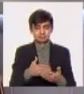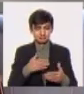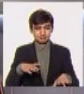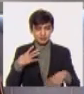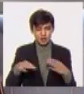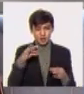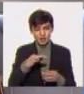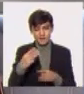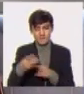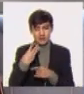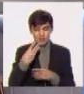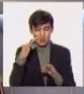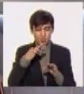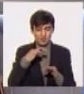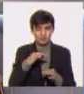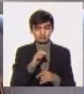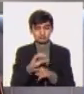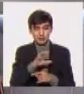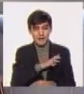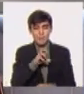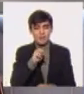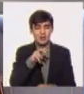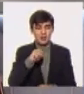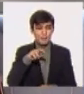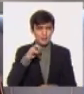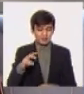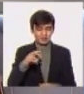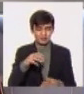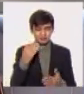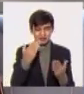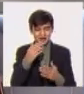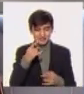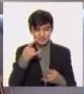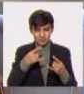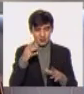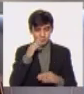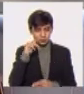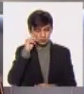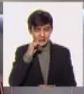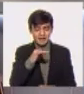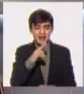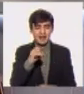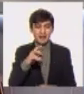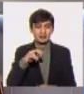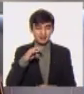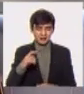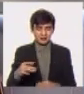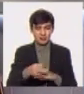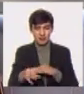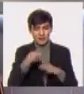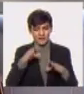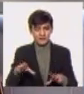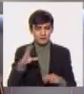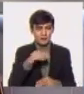видео сабақтарды ел арна мен балапан телеарналар арқылы оқитын болады. Бірақ карантинге қатысты қашықтықтан оқу бәріне бірдей